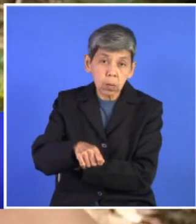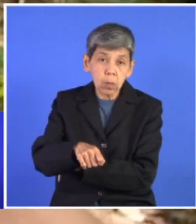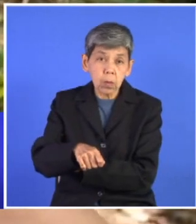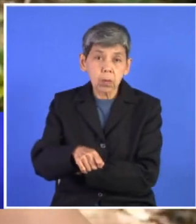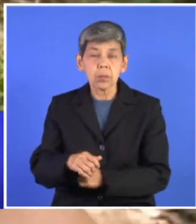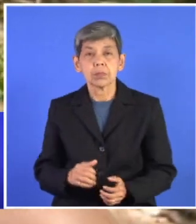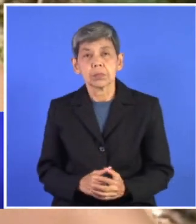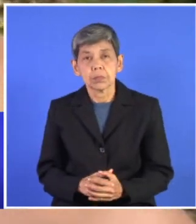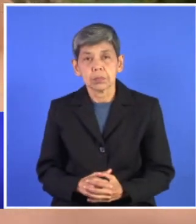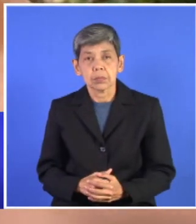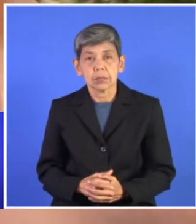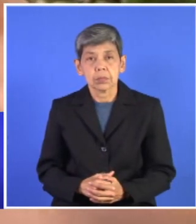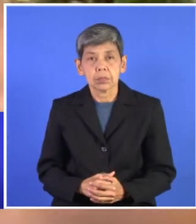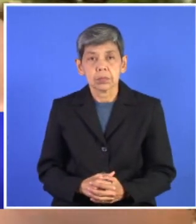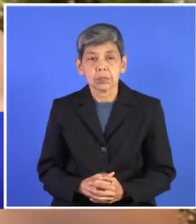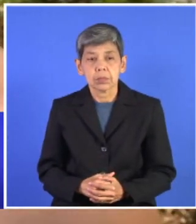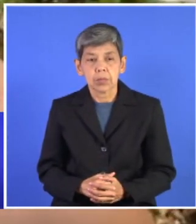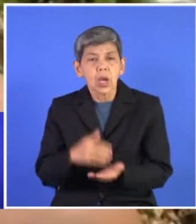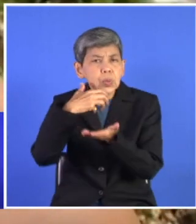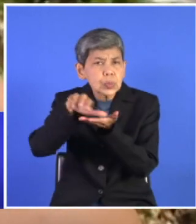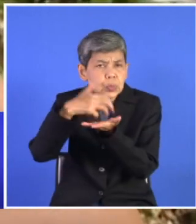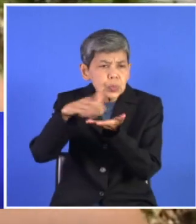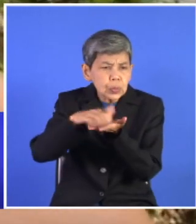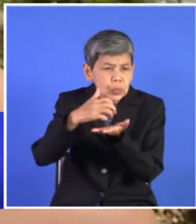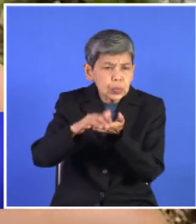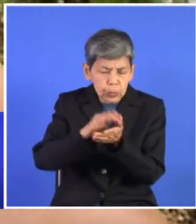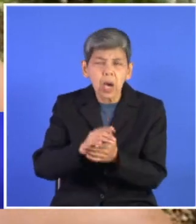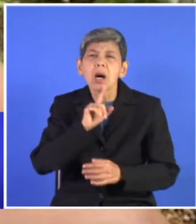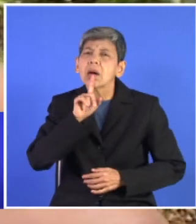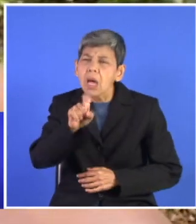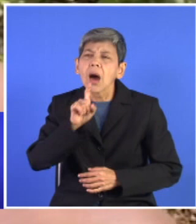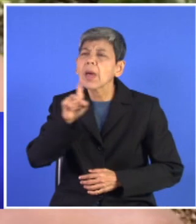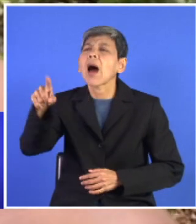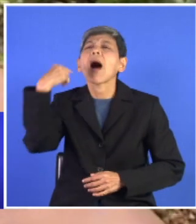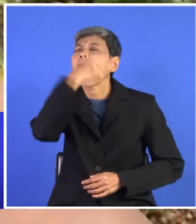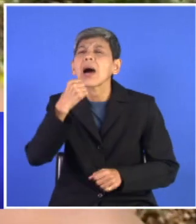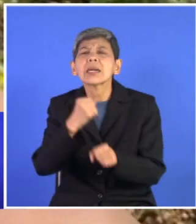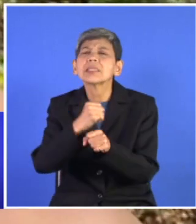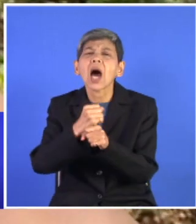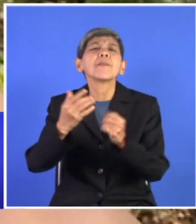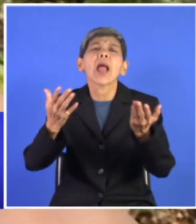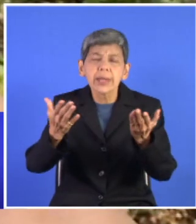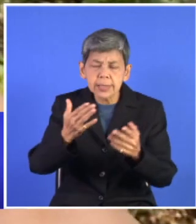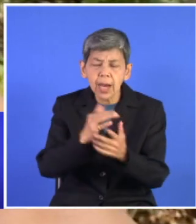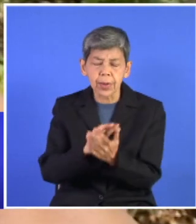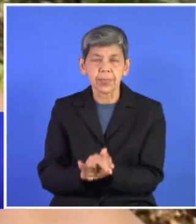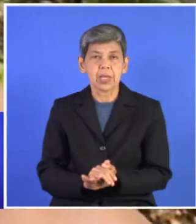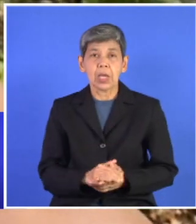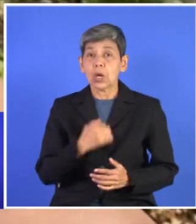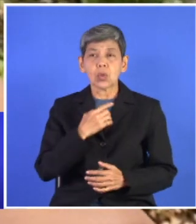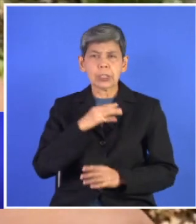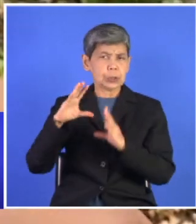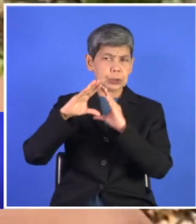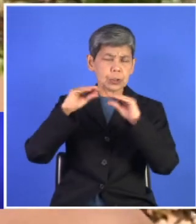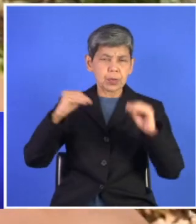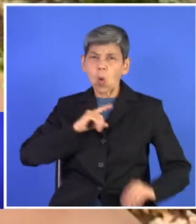โอ้เนี่ยค่ะก็เล่าไปนะบอกตอนแรกก็ถามอยู่เป็นใครมาทำอะไรแต่แหมไม่ตอบนะคะ